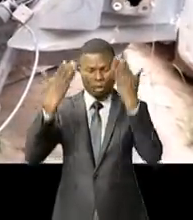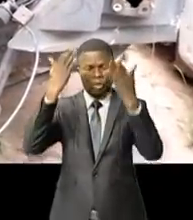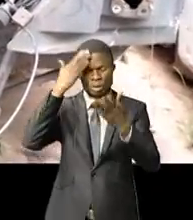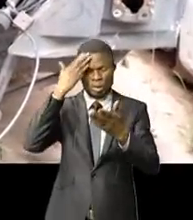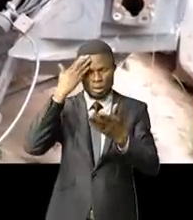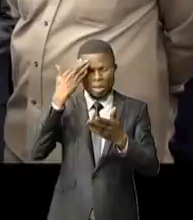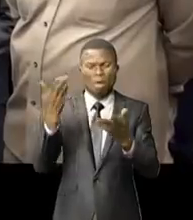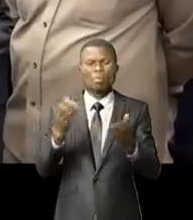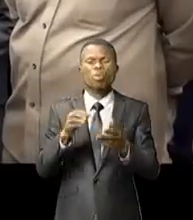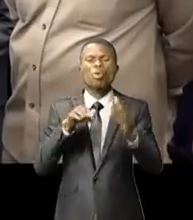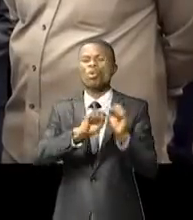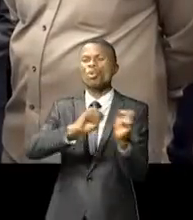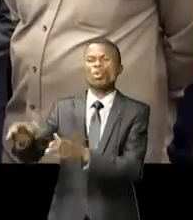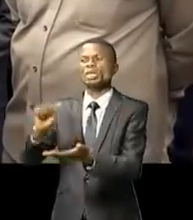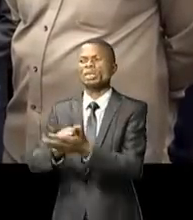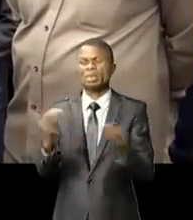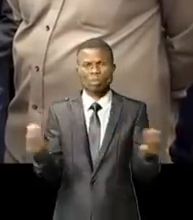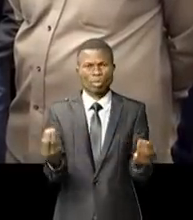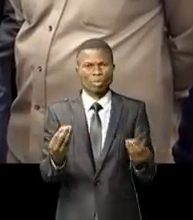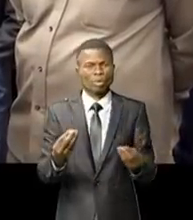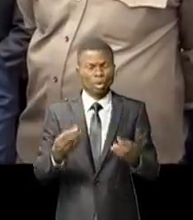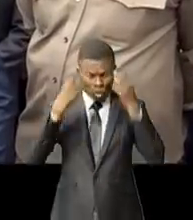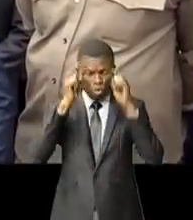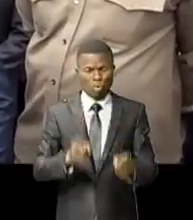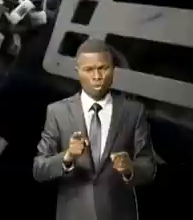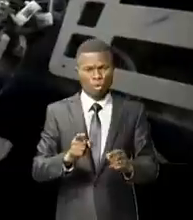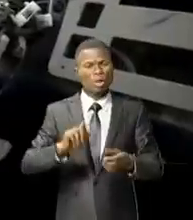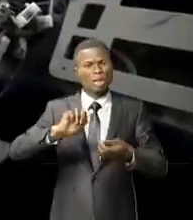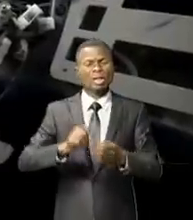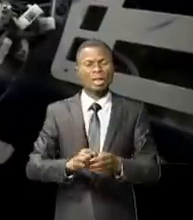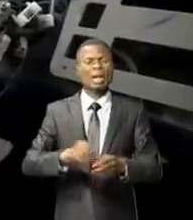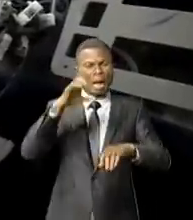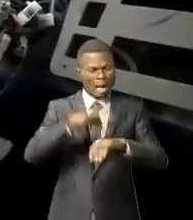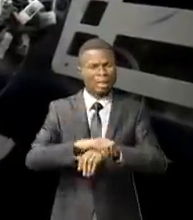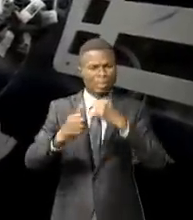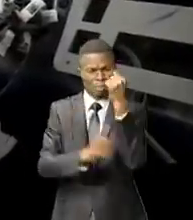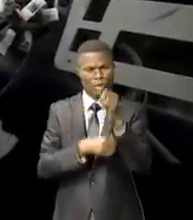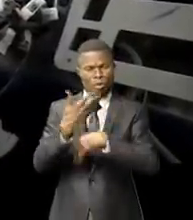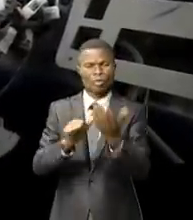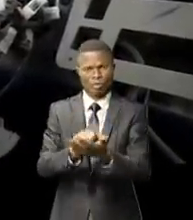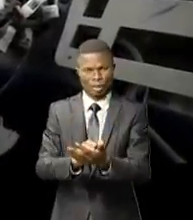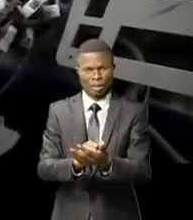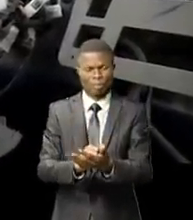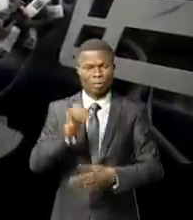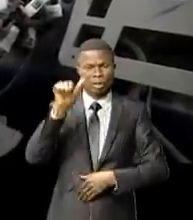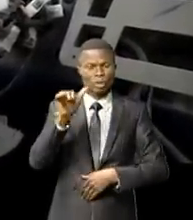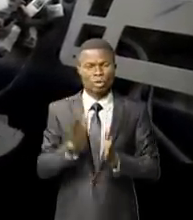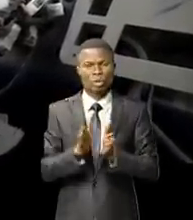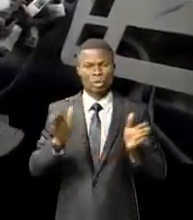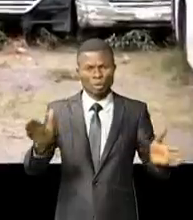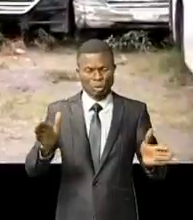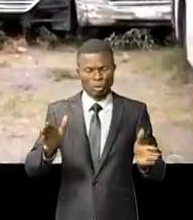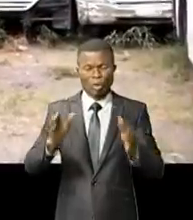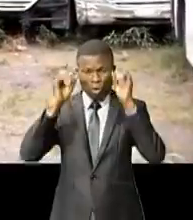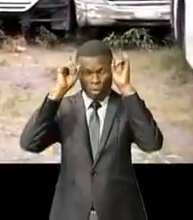est-ce qu'on a destiné. Voilà pourquoi nous sommes très déterminés à rétablir les responsabilités. Chief Chipamba, directeur général des